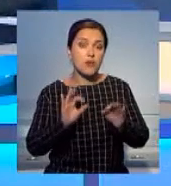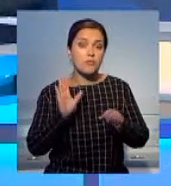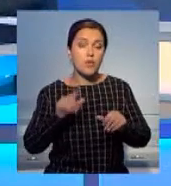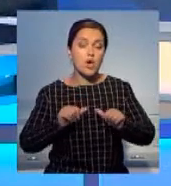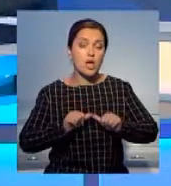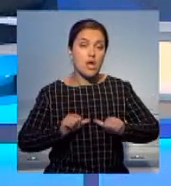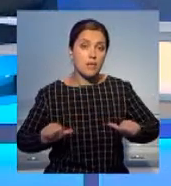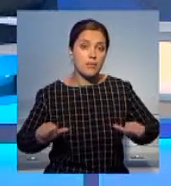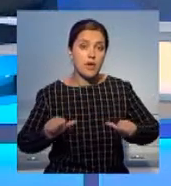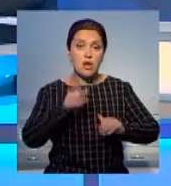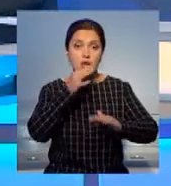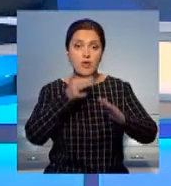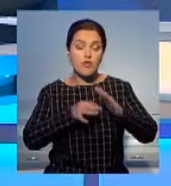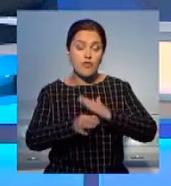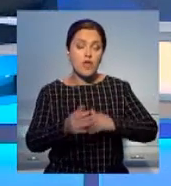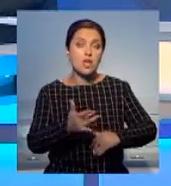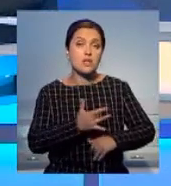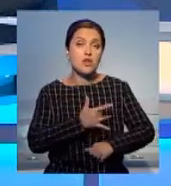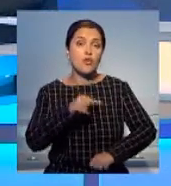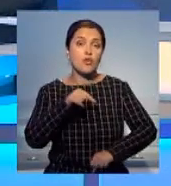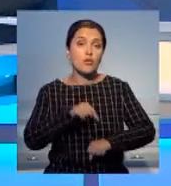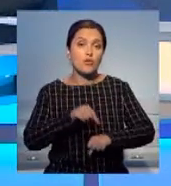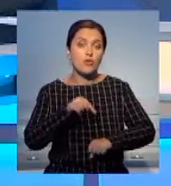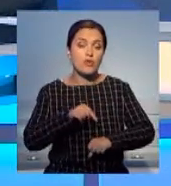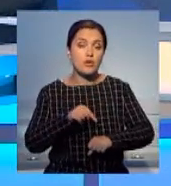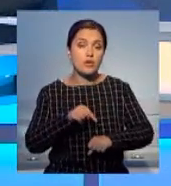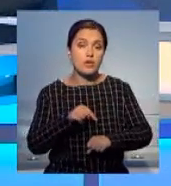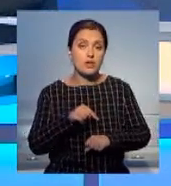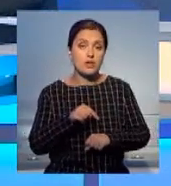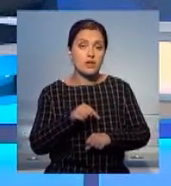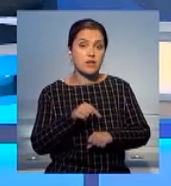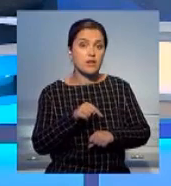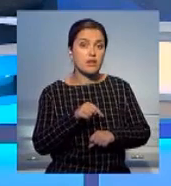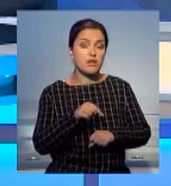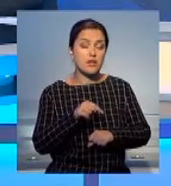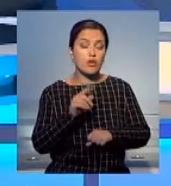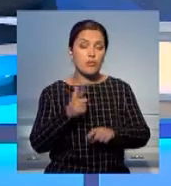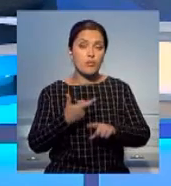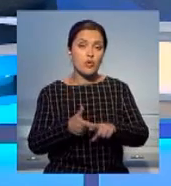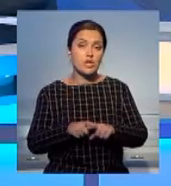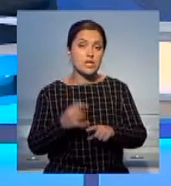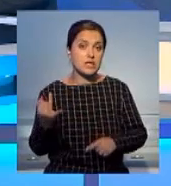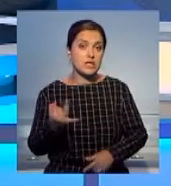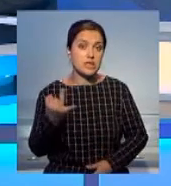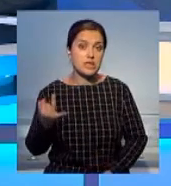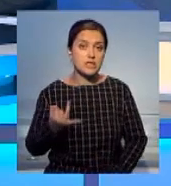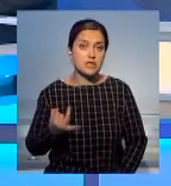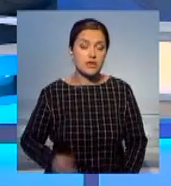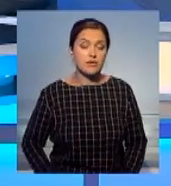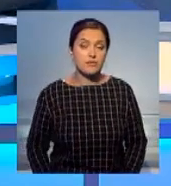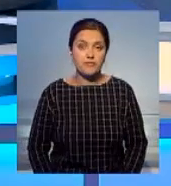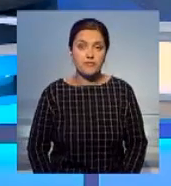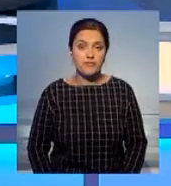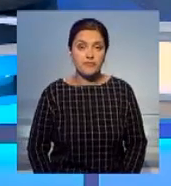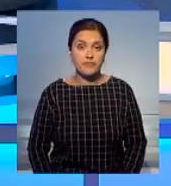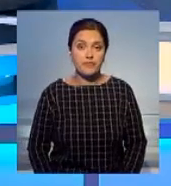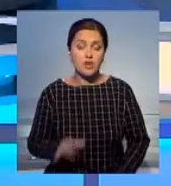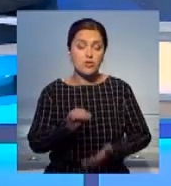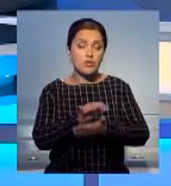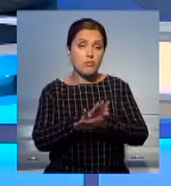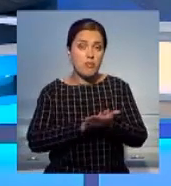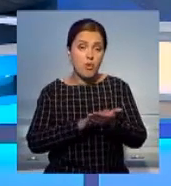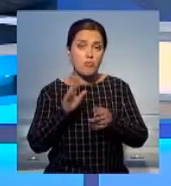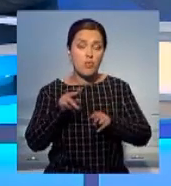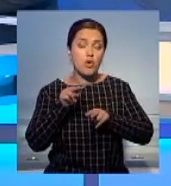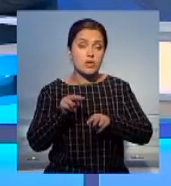кино, сердцем, чем-то подсознательным. И это будет, по-моему, очень интересно. Сергей, мы продолжаем следить за тем, что происходит